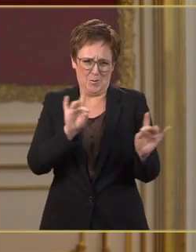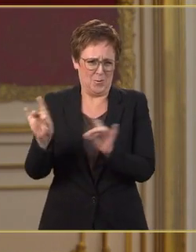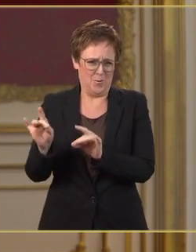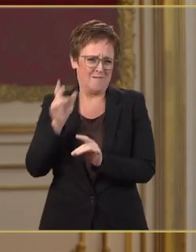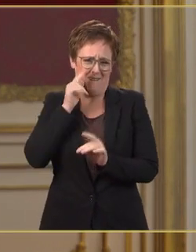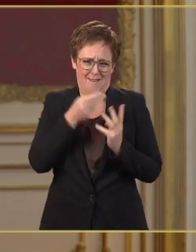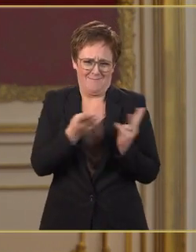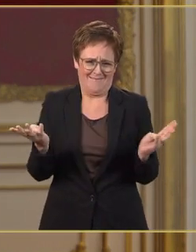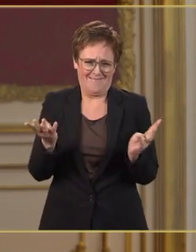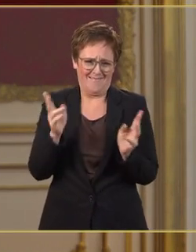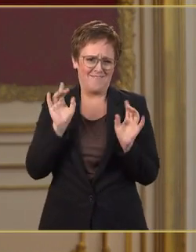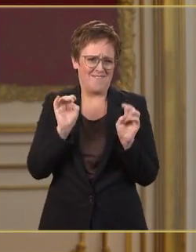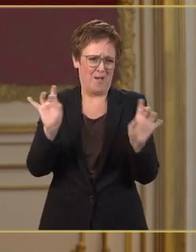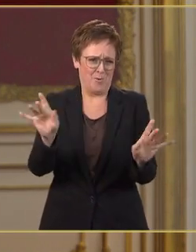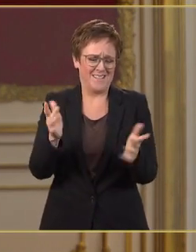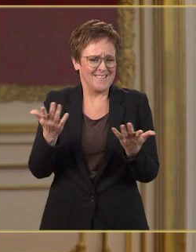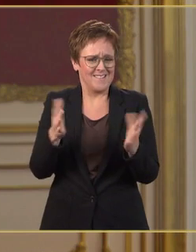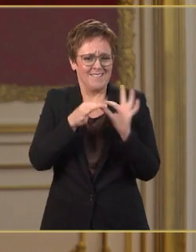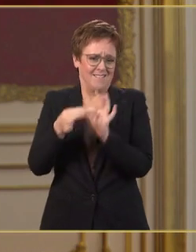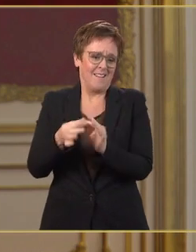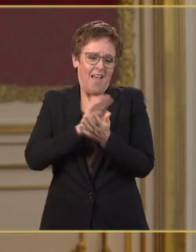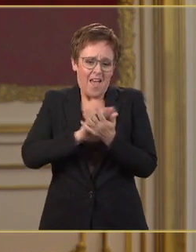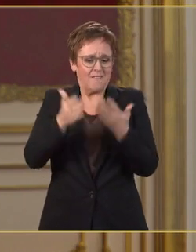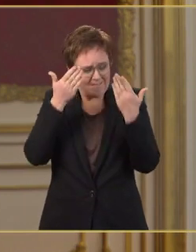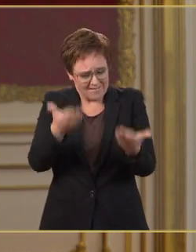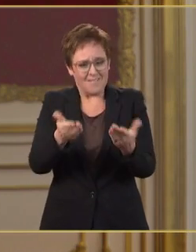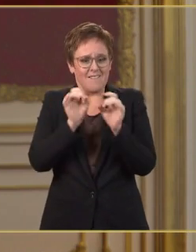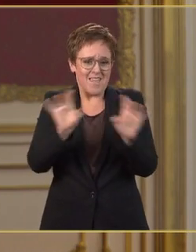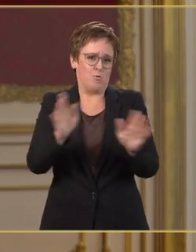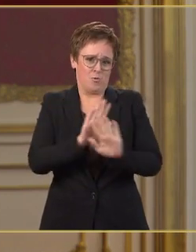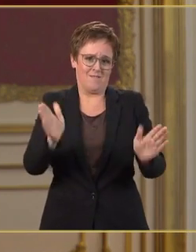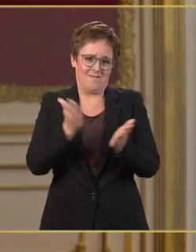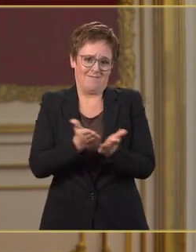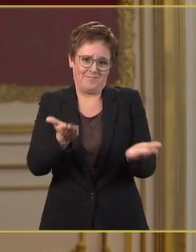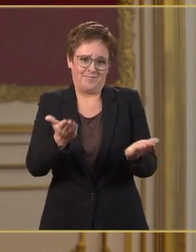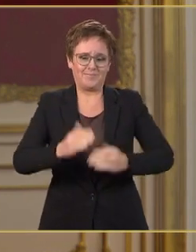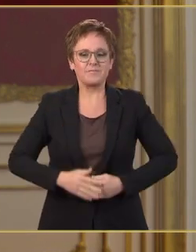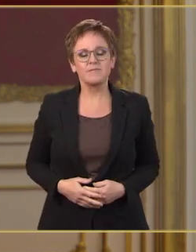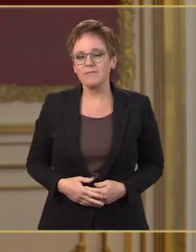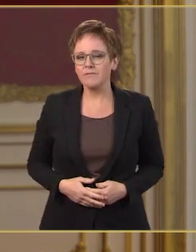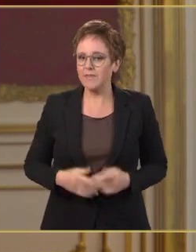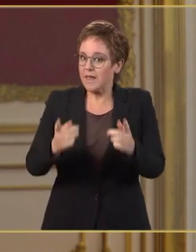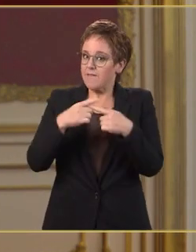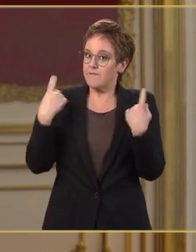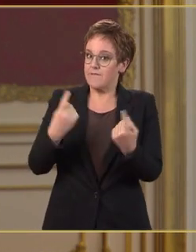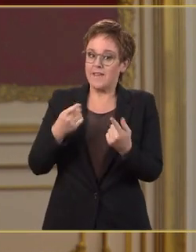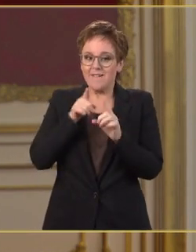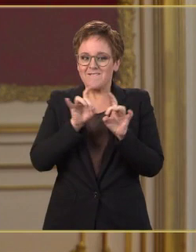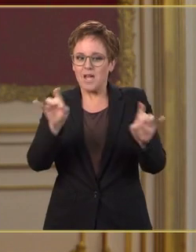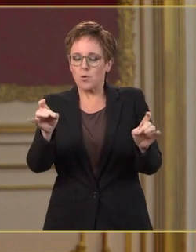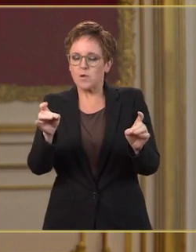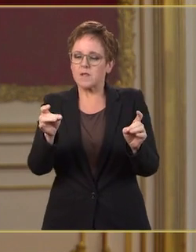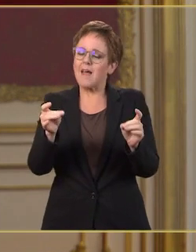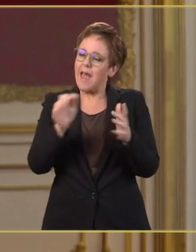farbe auch immer nein es ist einfach nur ein virus und wir bekommen ist nur mit